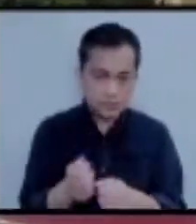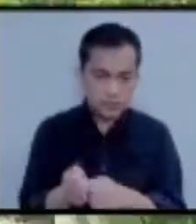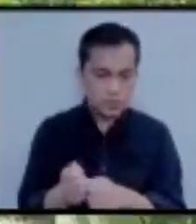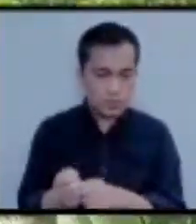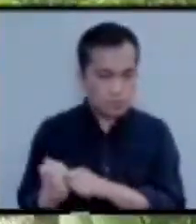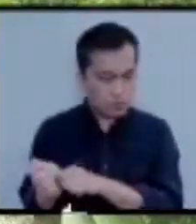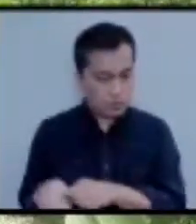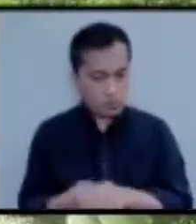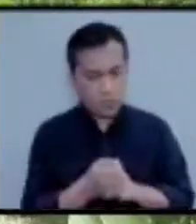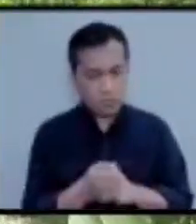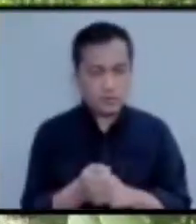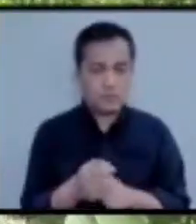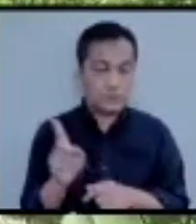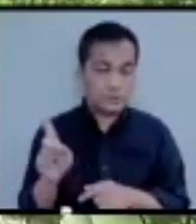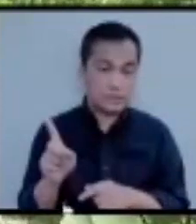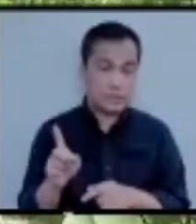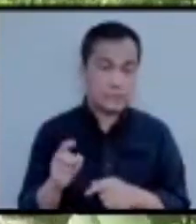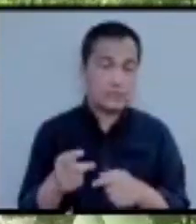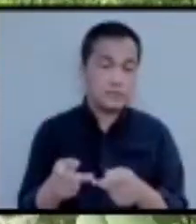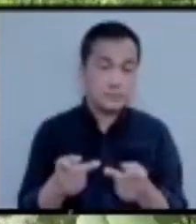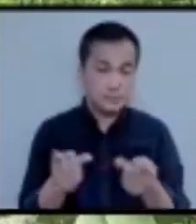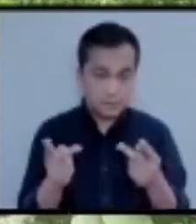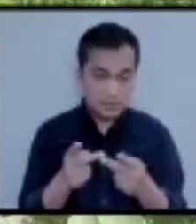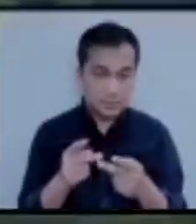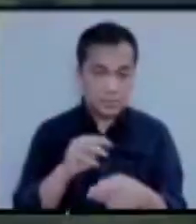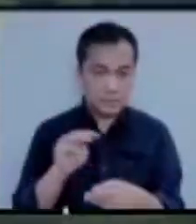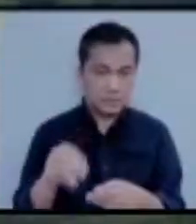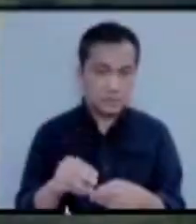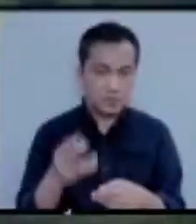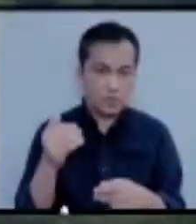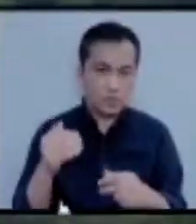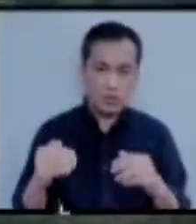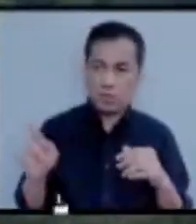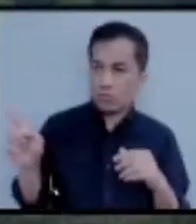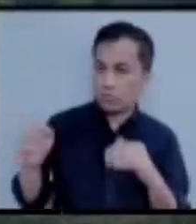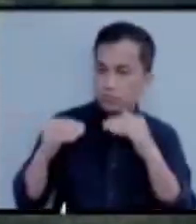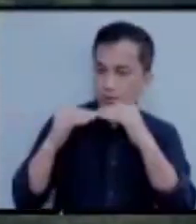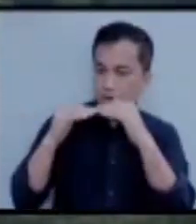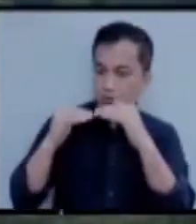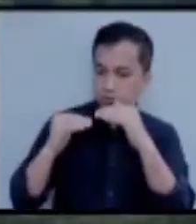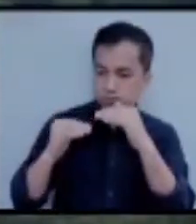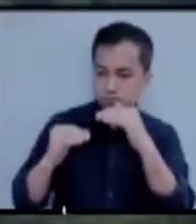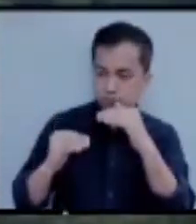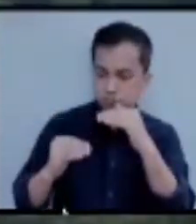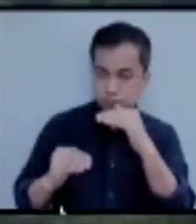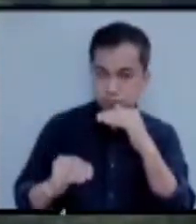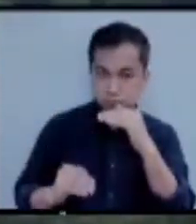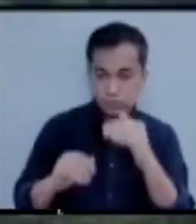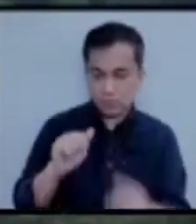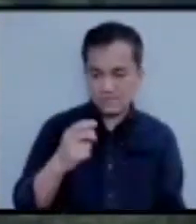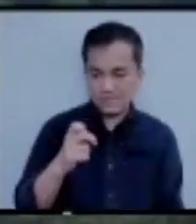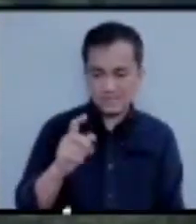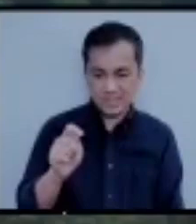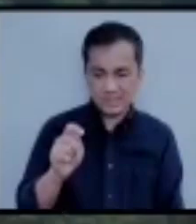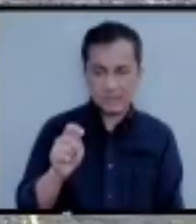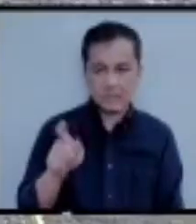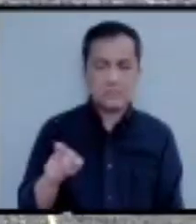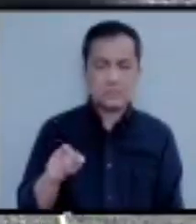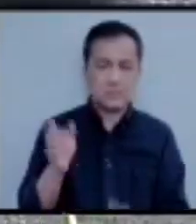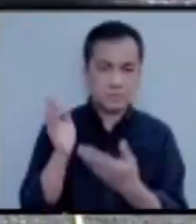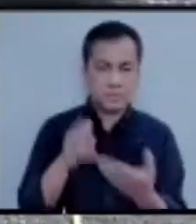Manila. Kasunod ito ng patuloy na pagbaba ng level ng tubig ng Angat Dam na pangunahing nagsusupply ng tubig sa